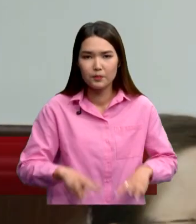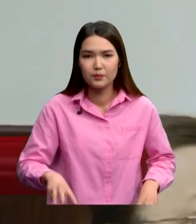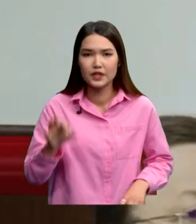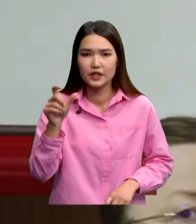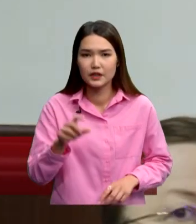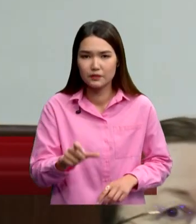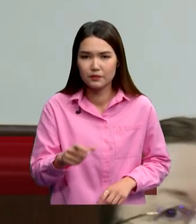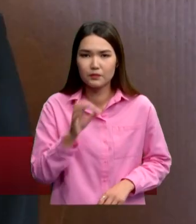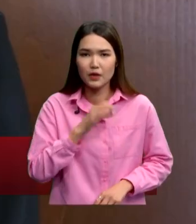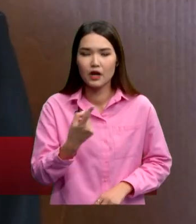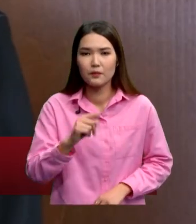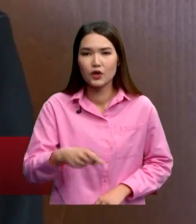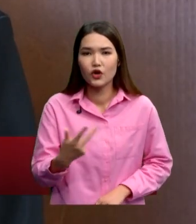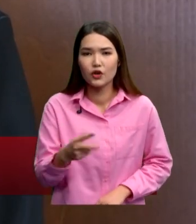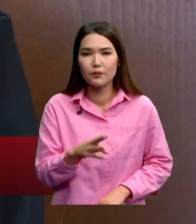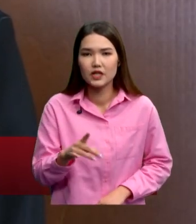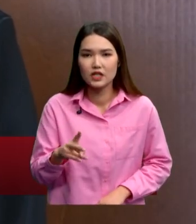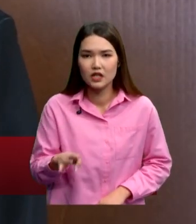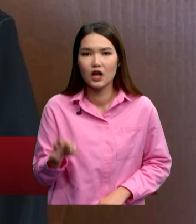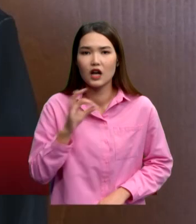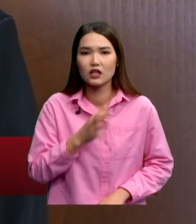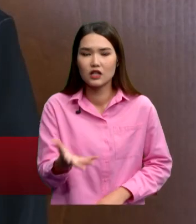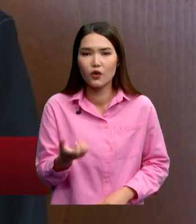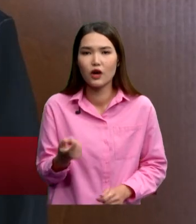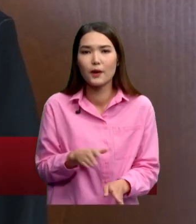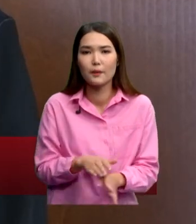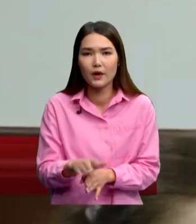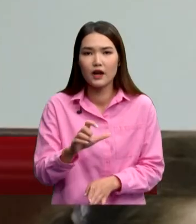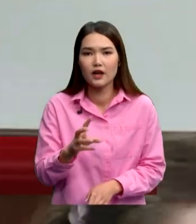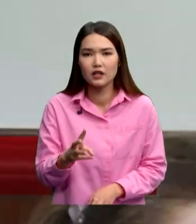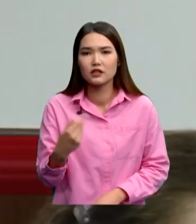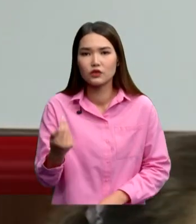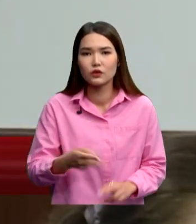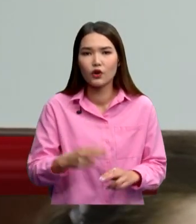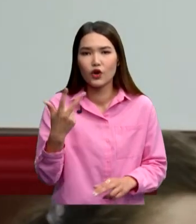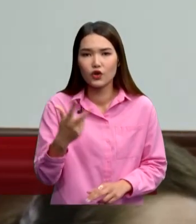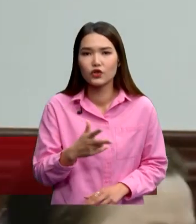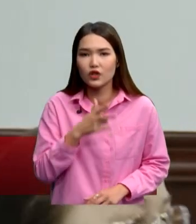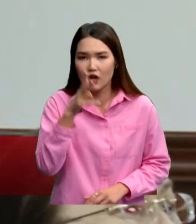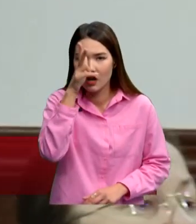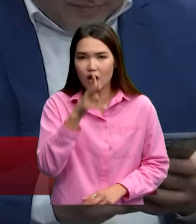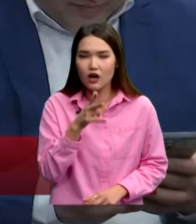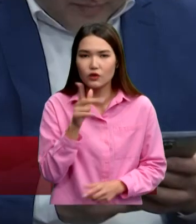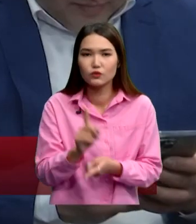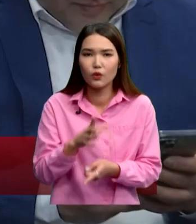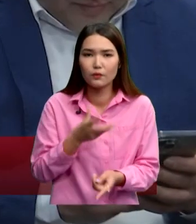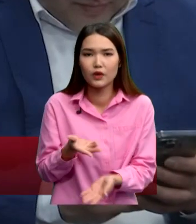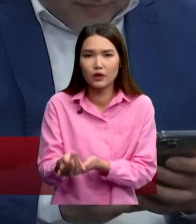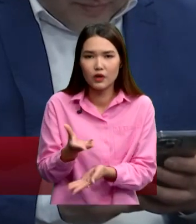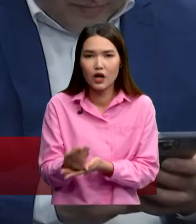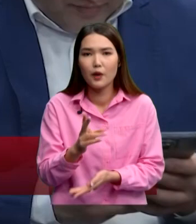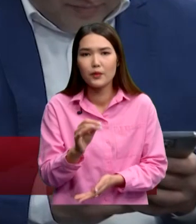пайдасына 1,3 миллиард теңге өндіріп алуды міндеттеді. Экс-шенеуніктер оны 3 ай ішінде төлеуі тиіс. Біртанов